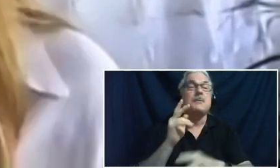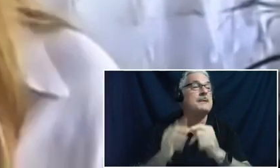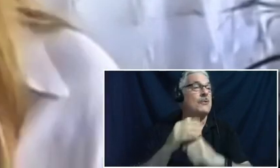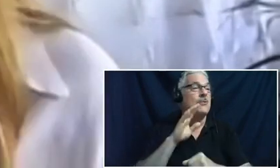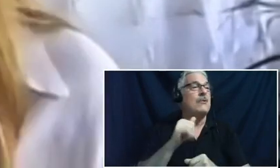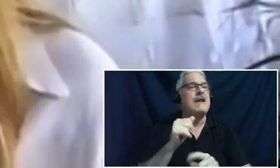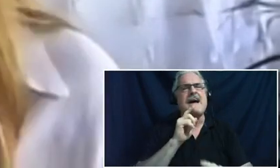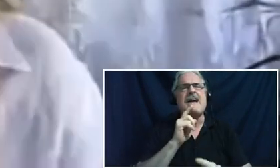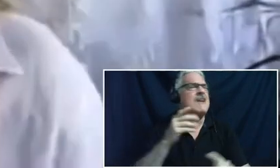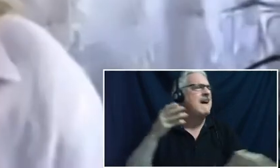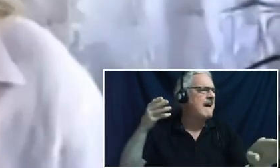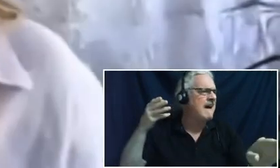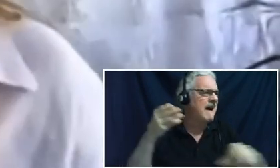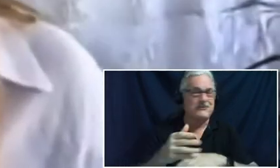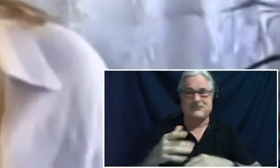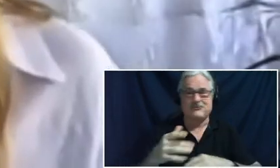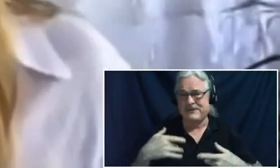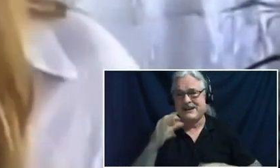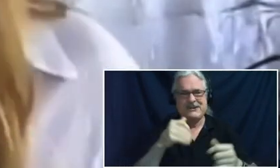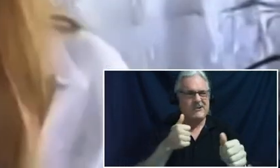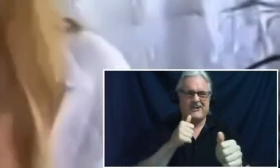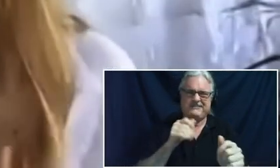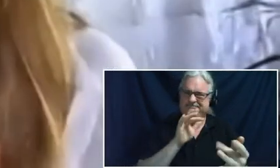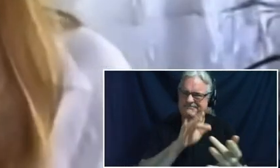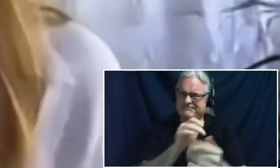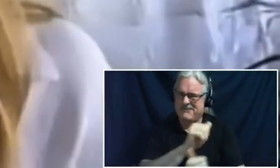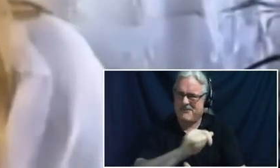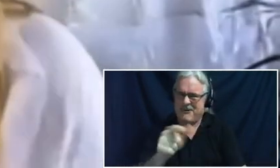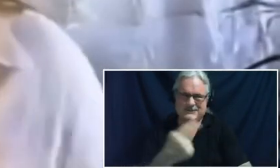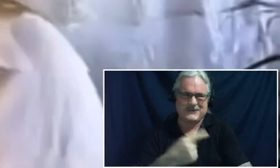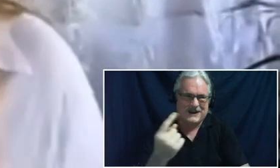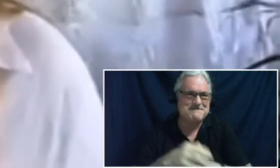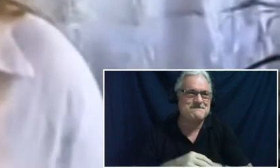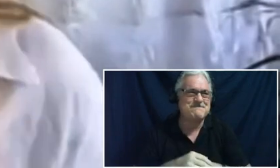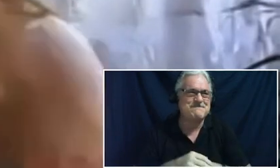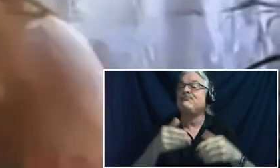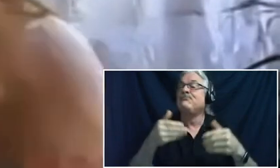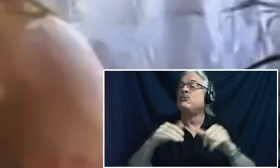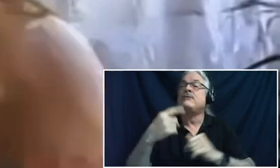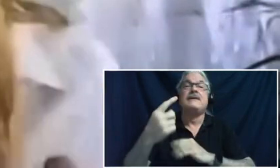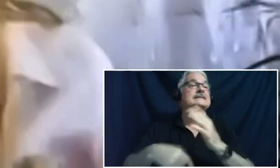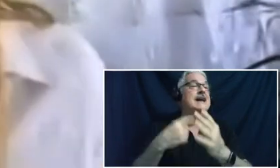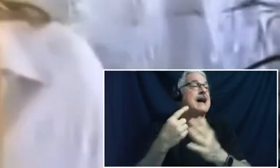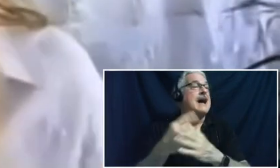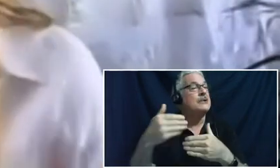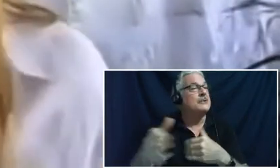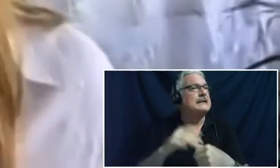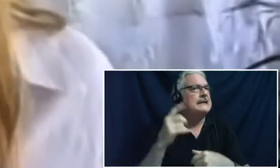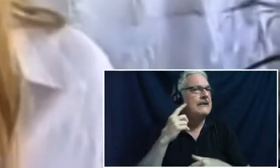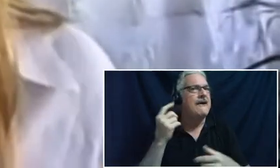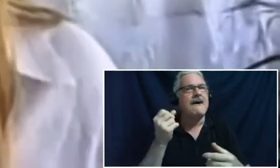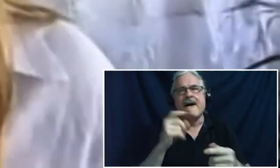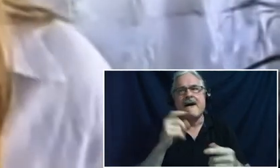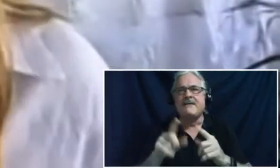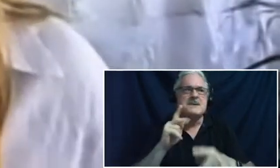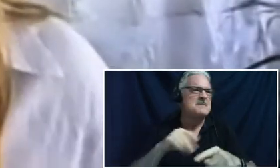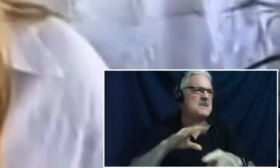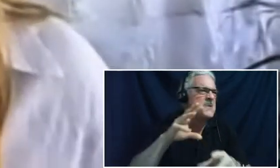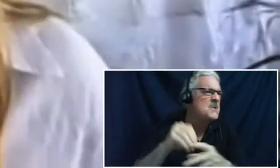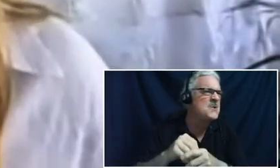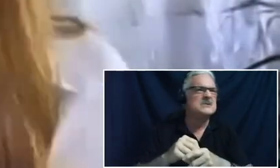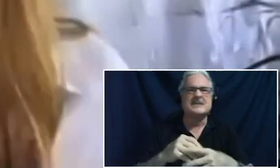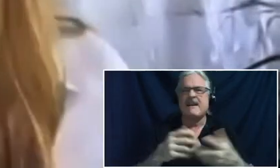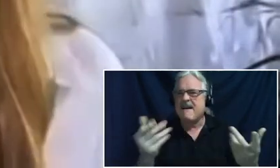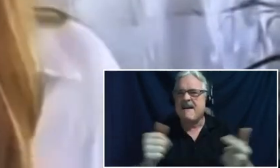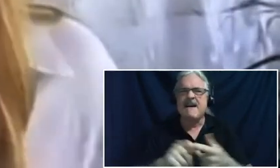l'éducation et son équipe répondront à toutes vos questions après l'événement. Si on ne peut pas y répondre aujourd'hui, au cours de la prochaine heure, nous allons entendre des